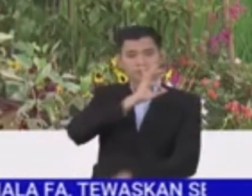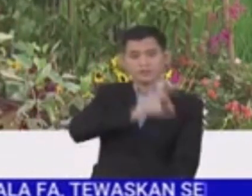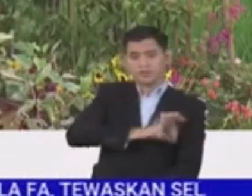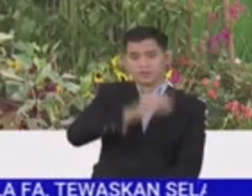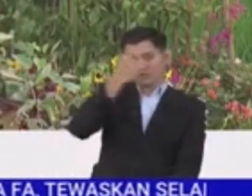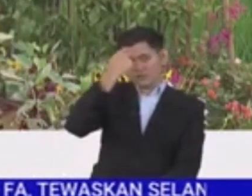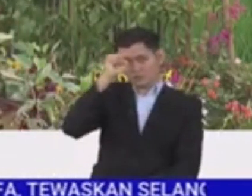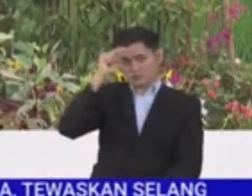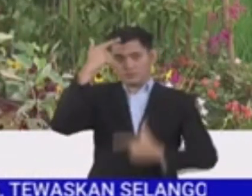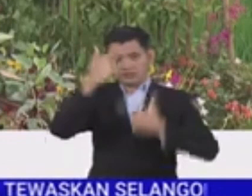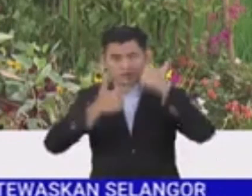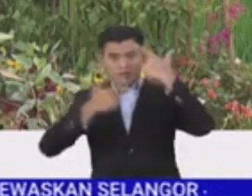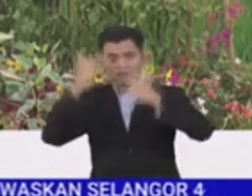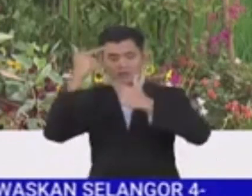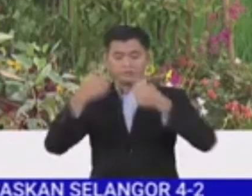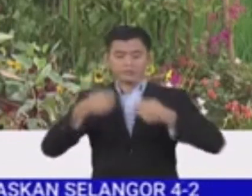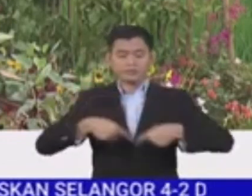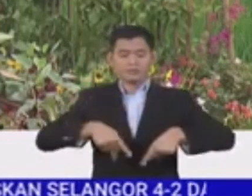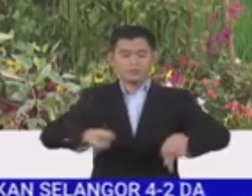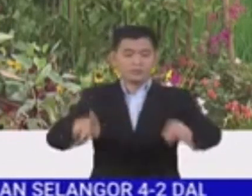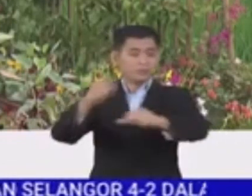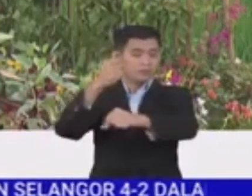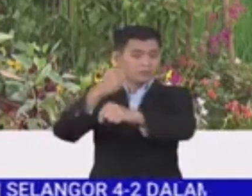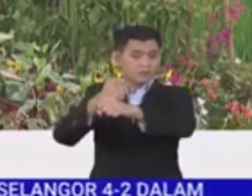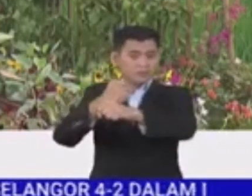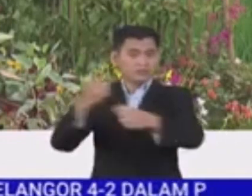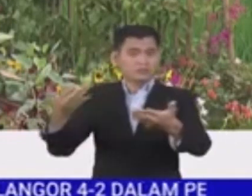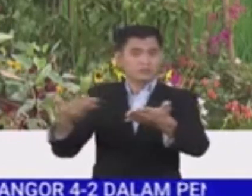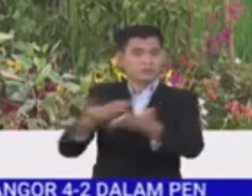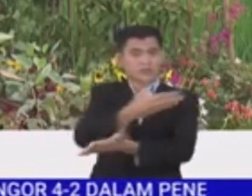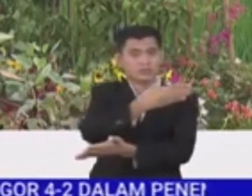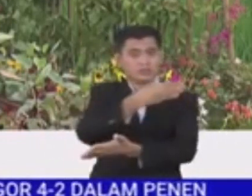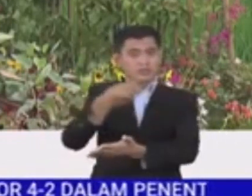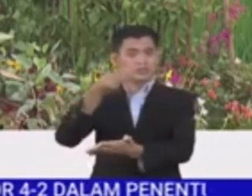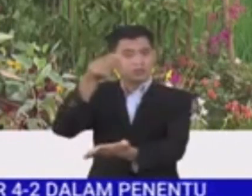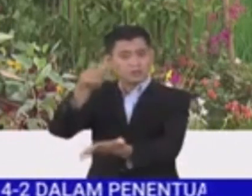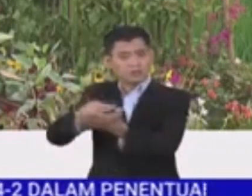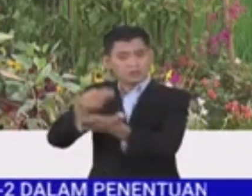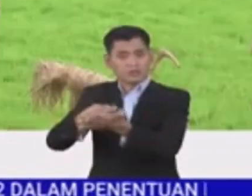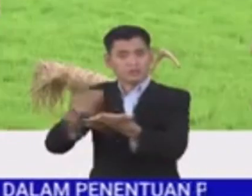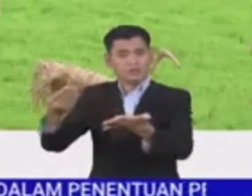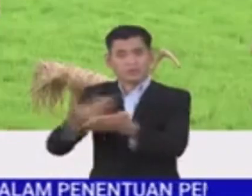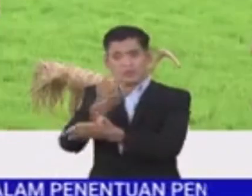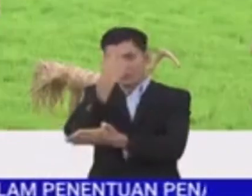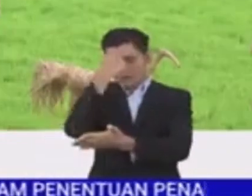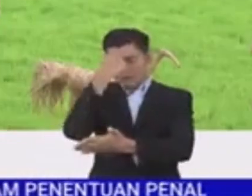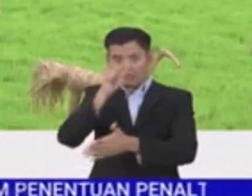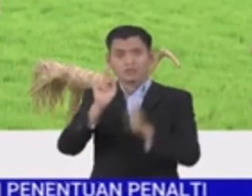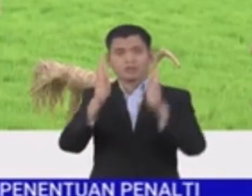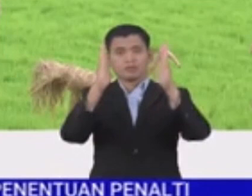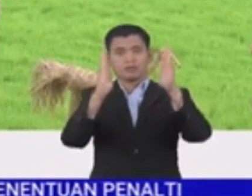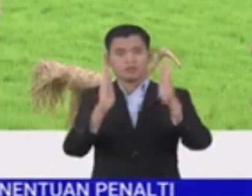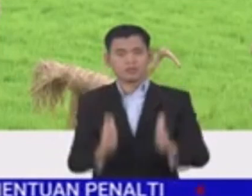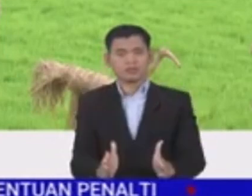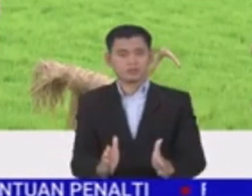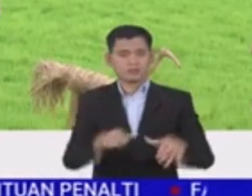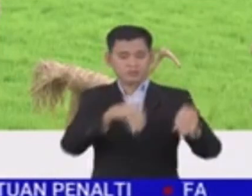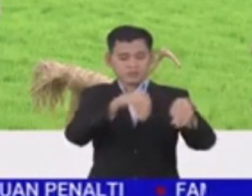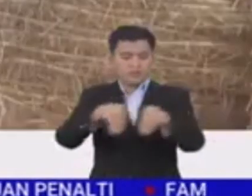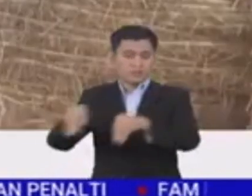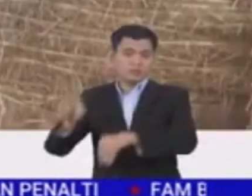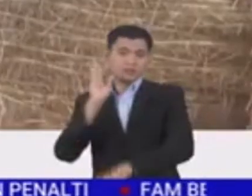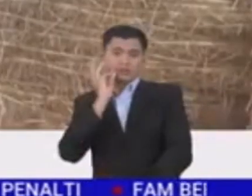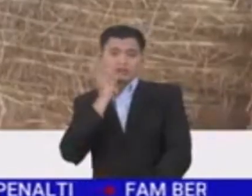satu peluang pekerjaan baru dan juga pendapatan barulah kepada pesawah dan juga orang kampung. Di laman padi